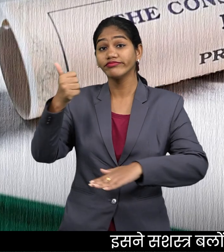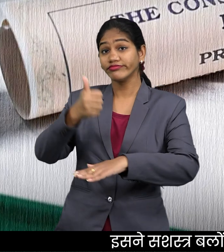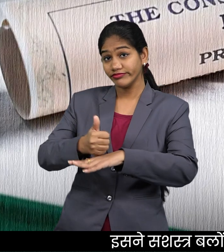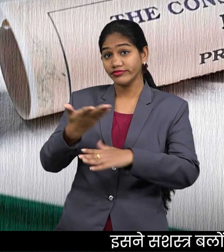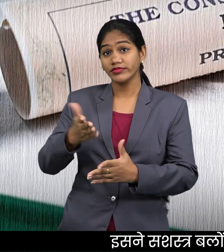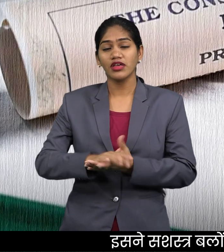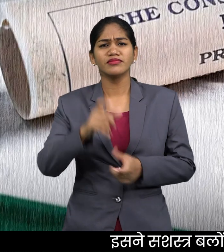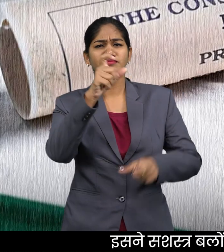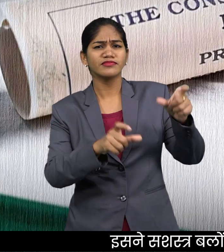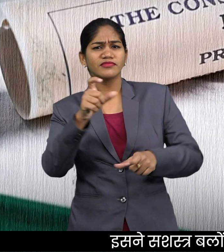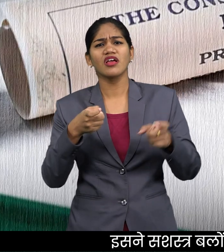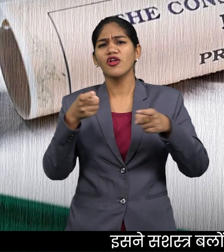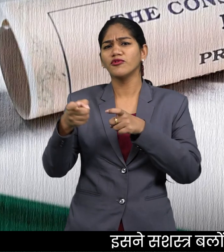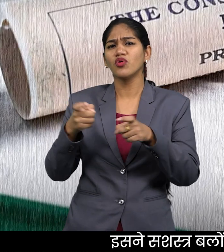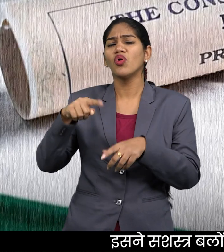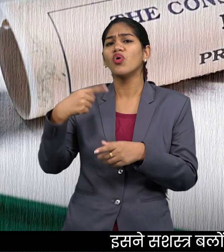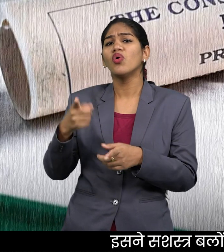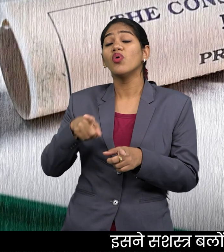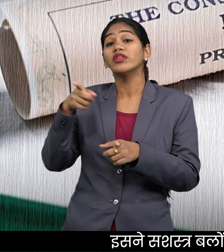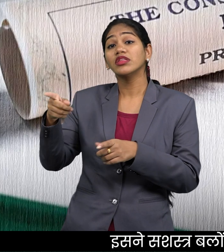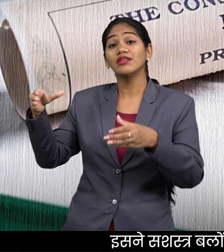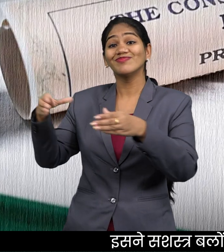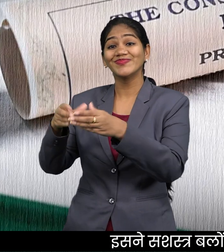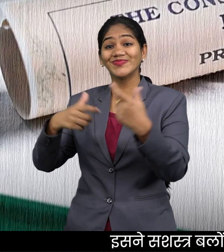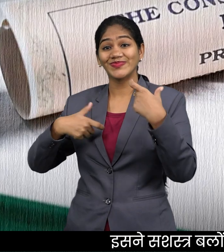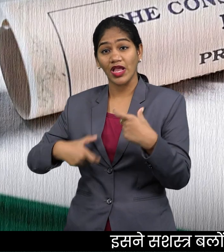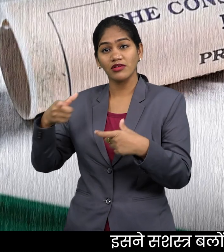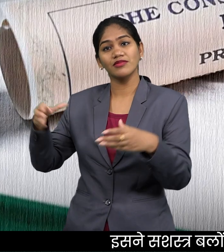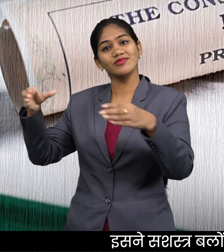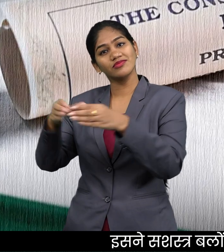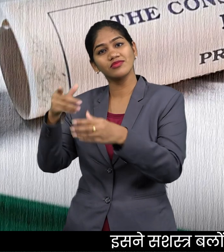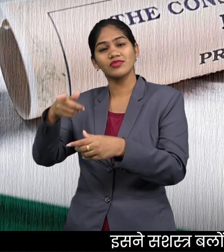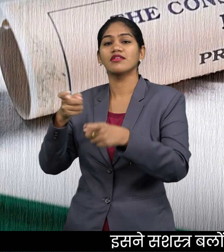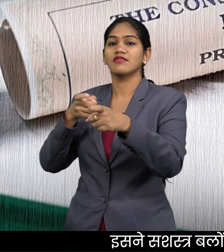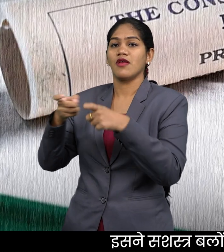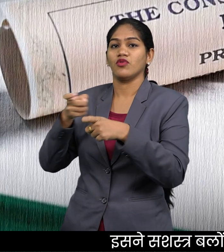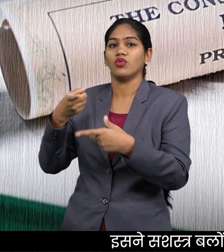इसने सशस्त्र बलों पर नागरिक नियंत्रण भी स्थापित किया।